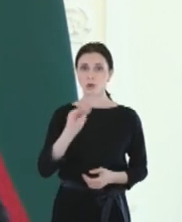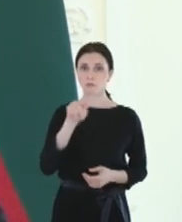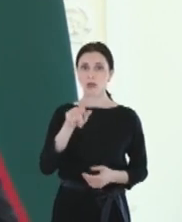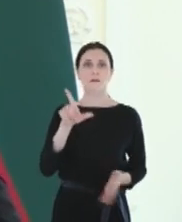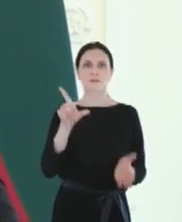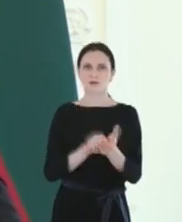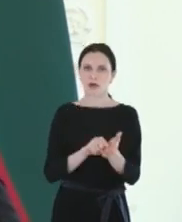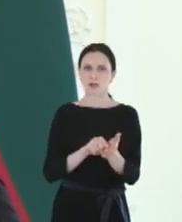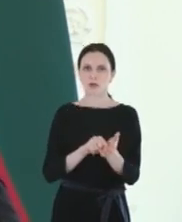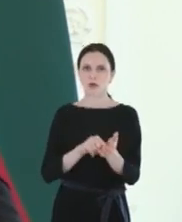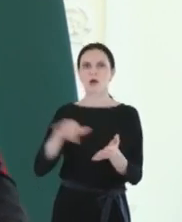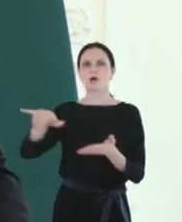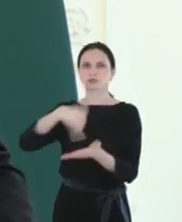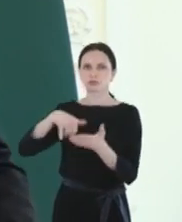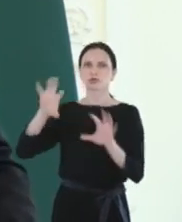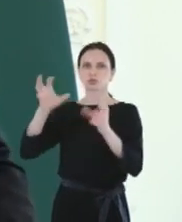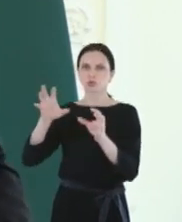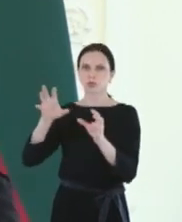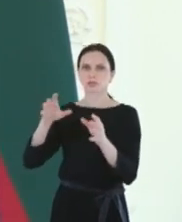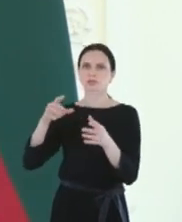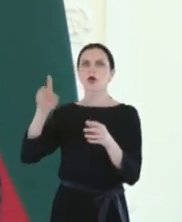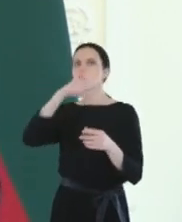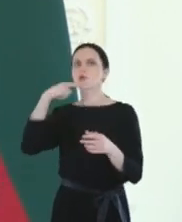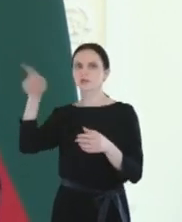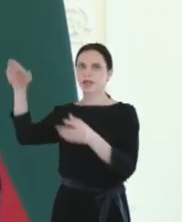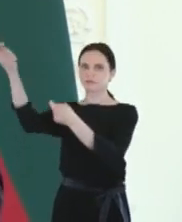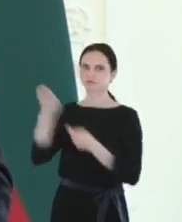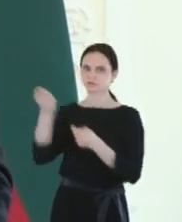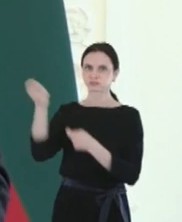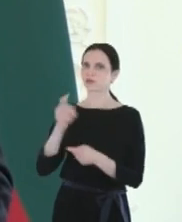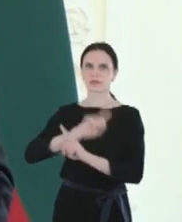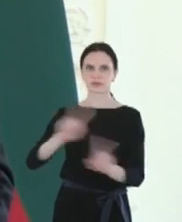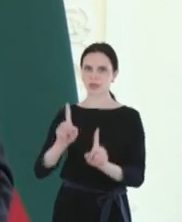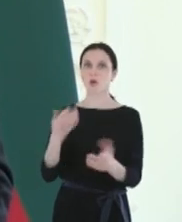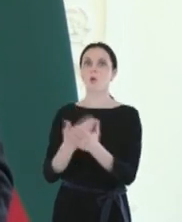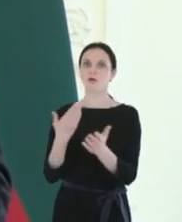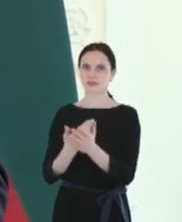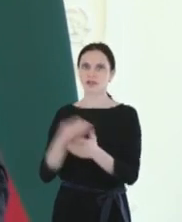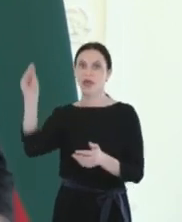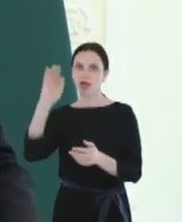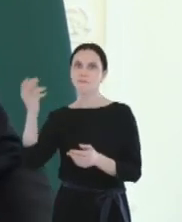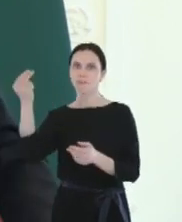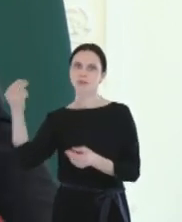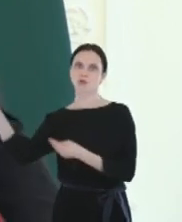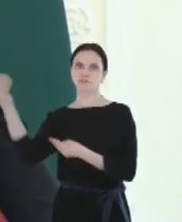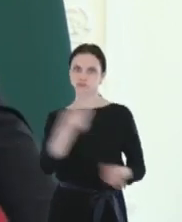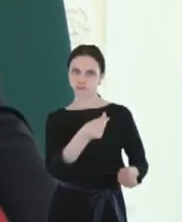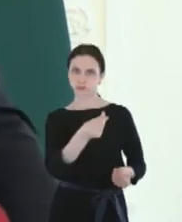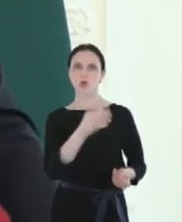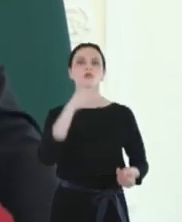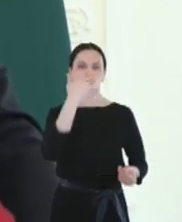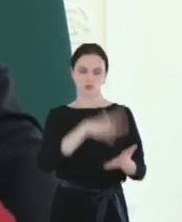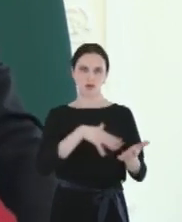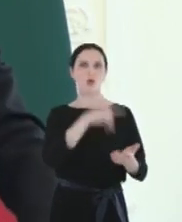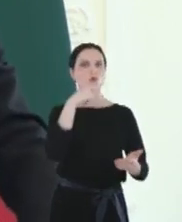rusiškas dujas ir naftą, nes būtent šiais Europos jiems sumokamais pinigais Kremliaus